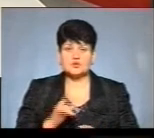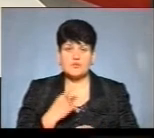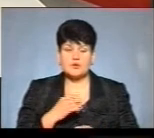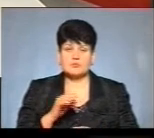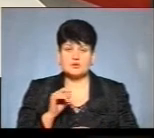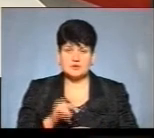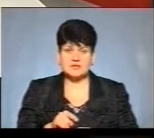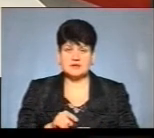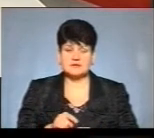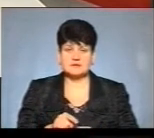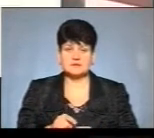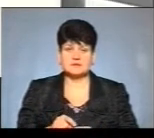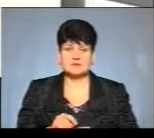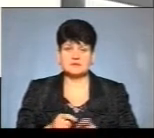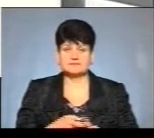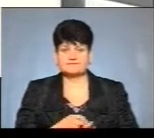що інфікував свою дружину.